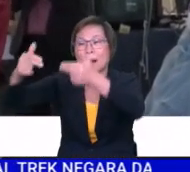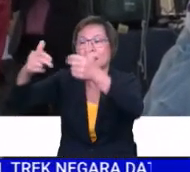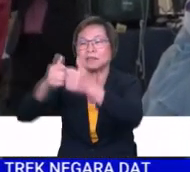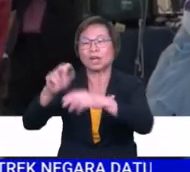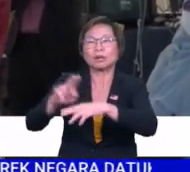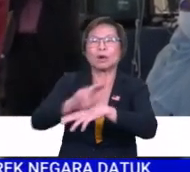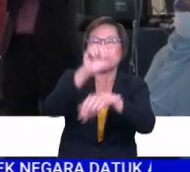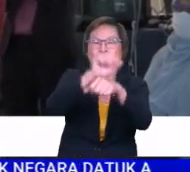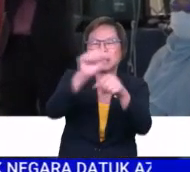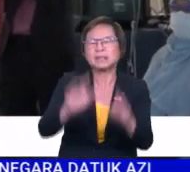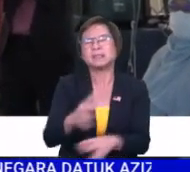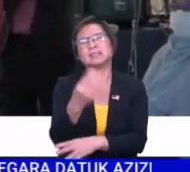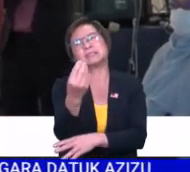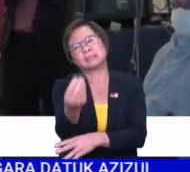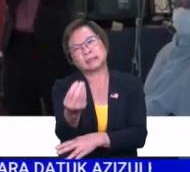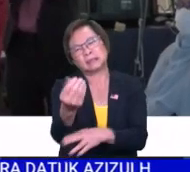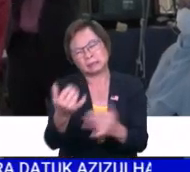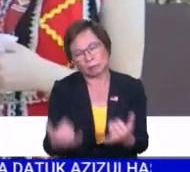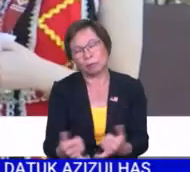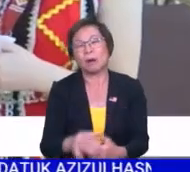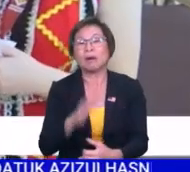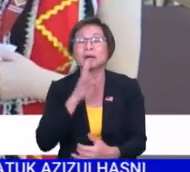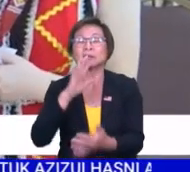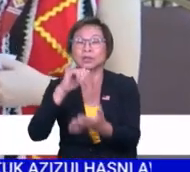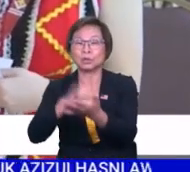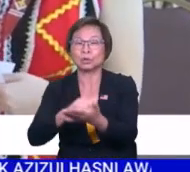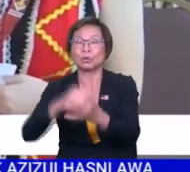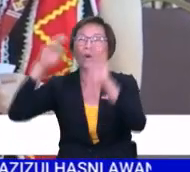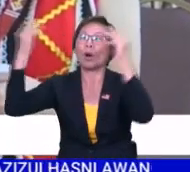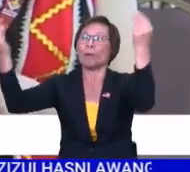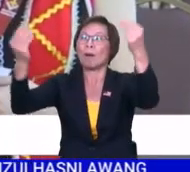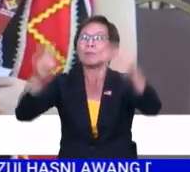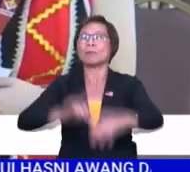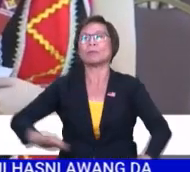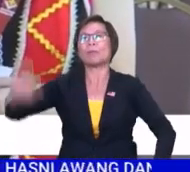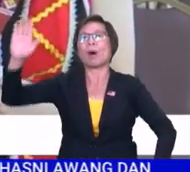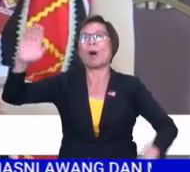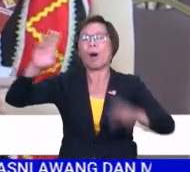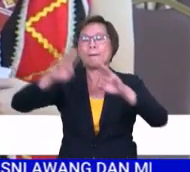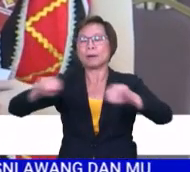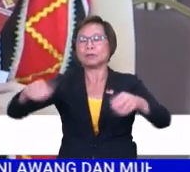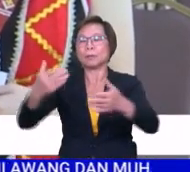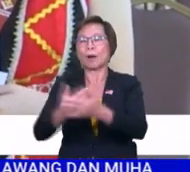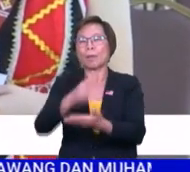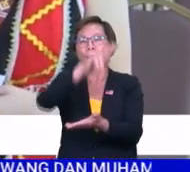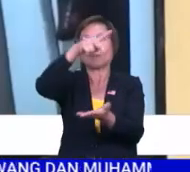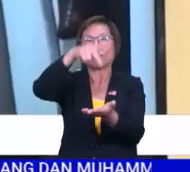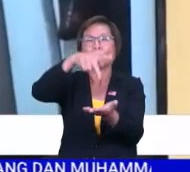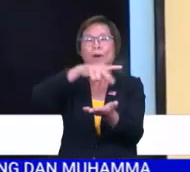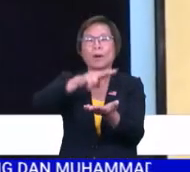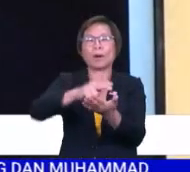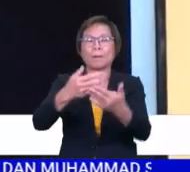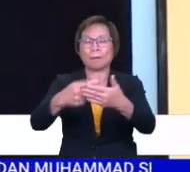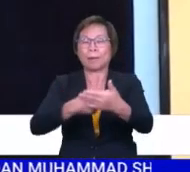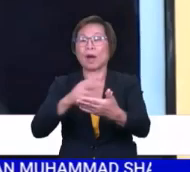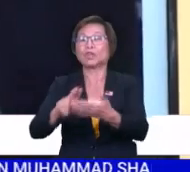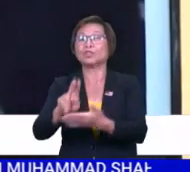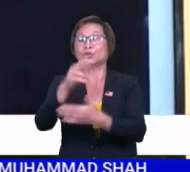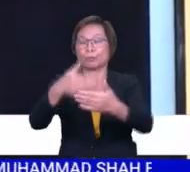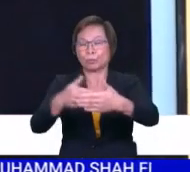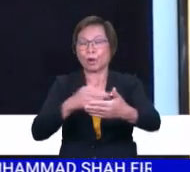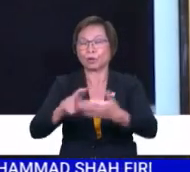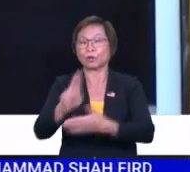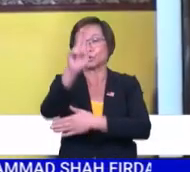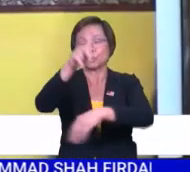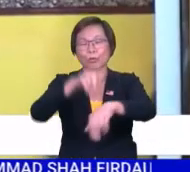manusia ia Hai mi5 Beliau berkata demikian pada majelis ikrar Plaza Bahru pusat pengajian pra University bagi